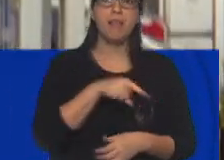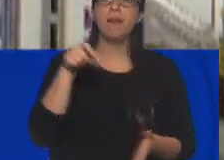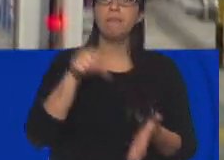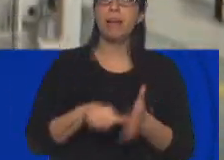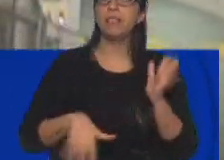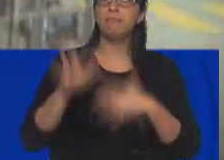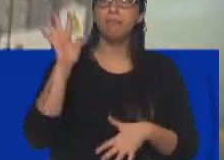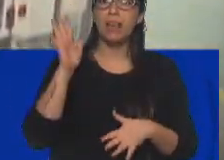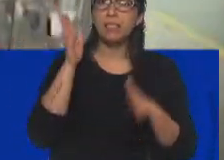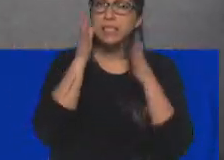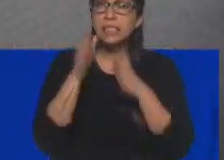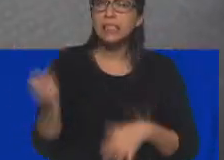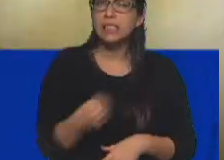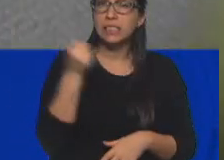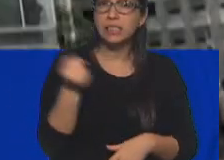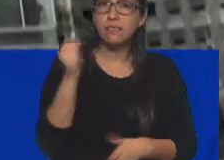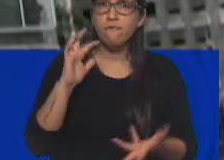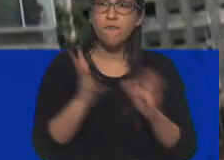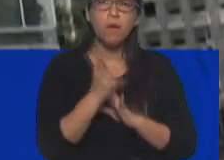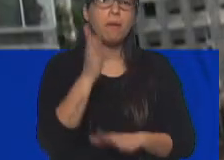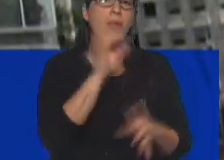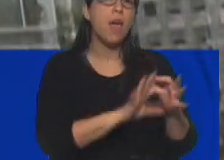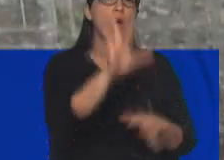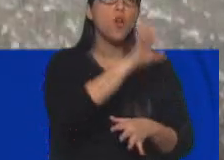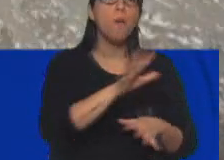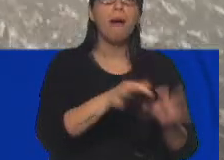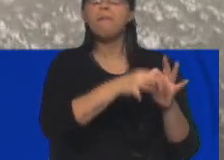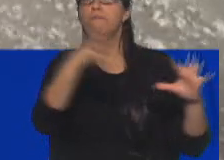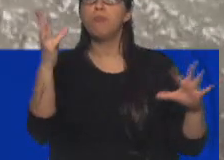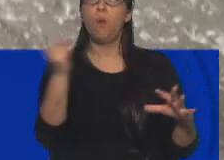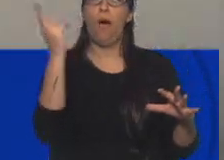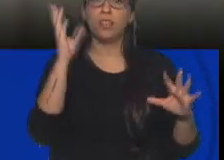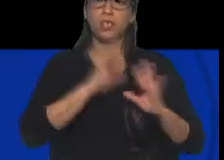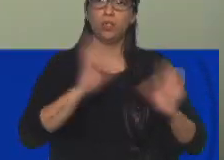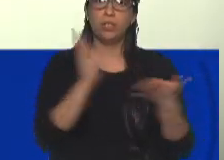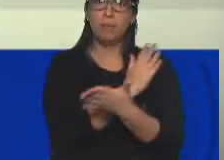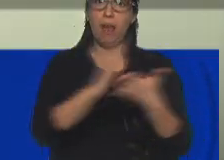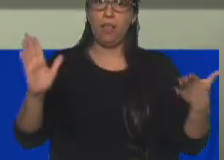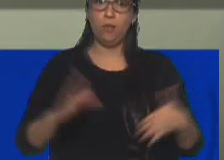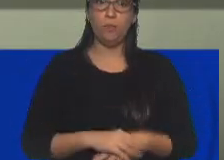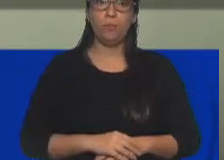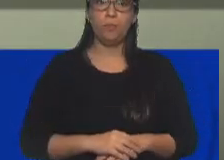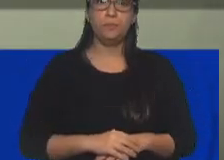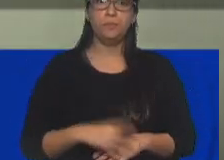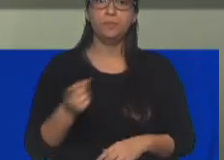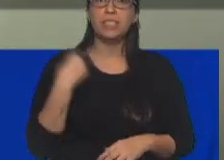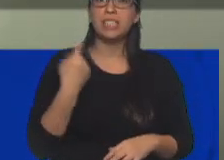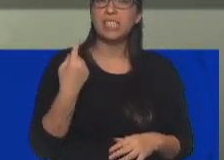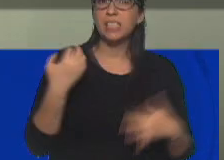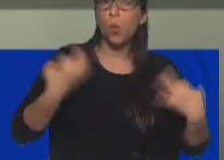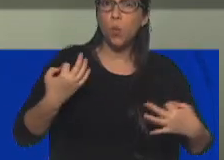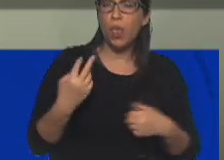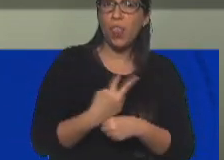la tendencia a encontrar mecanismos que Europa reduzca la dependencia comercial con Washington. Für unsere Sicherheit und für